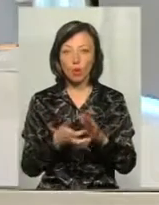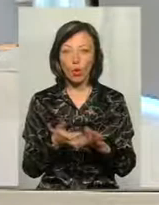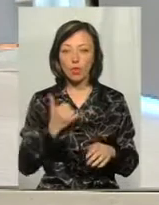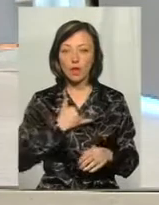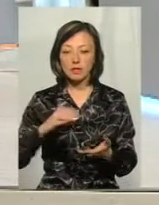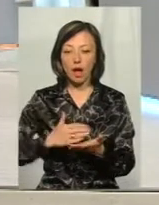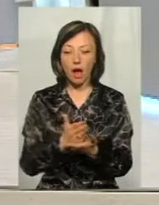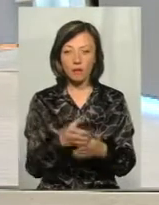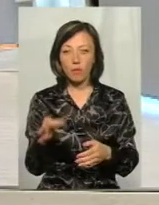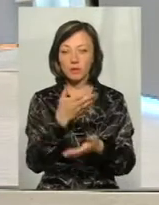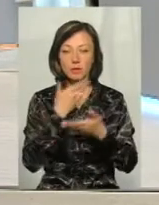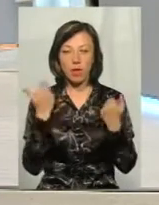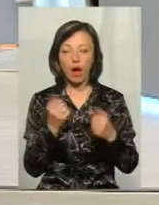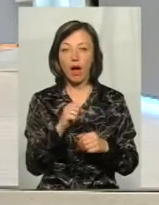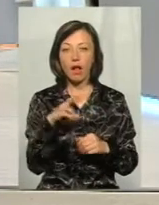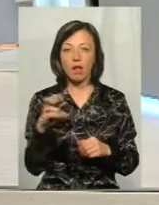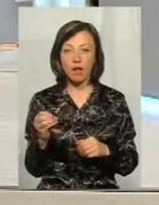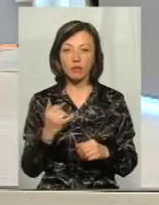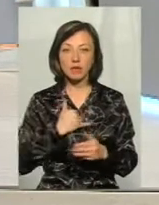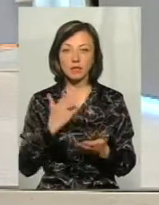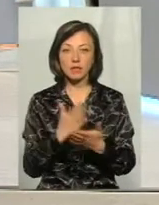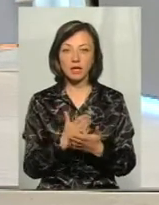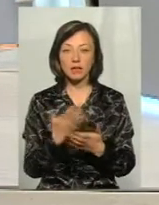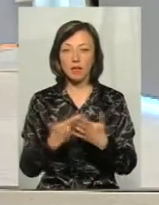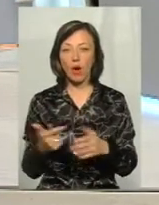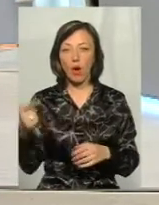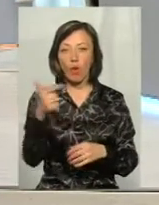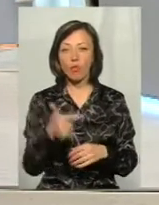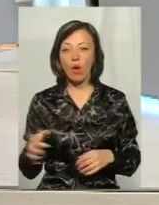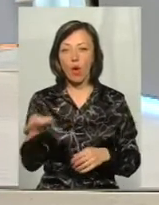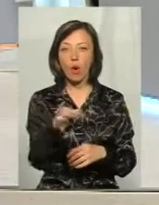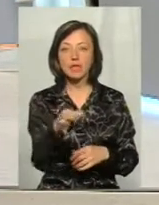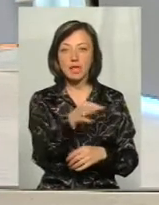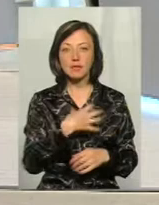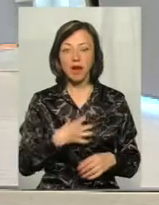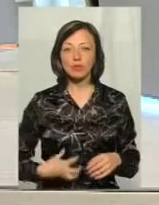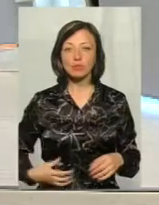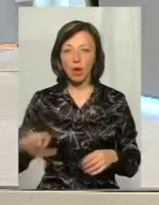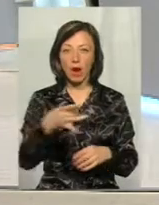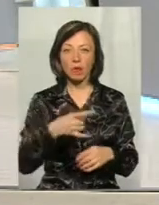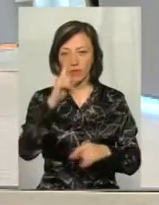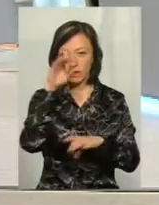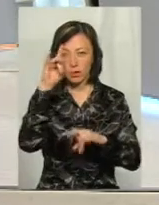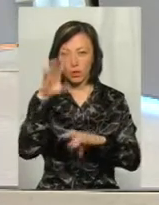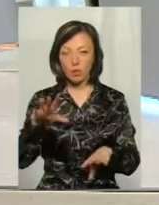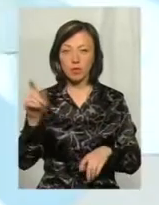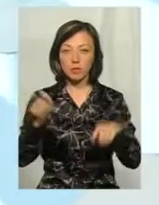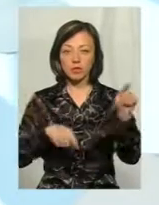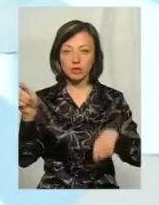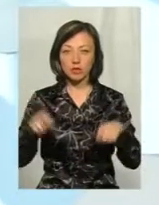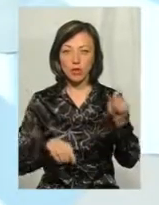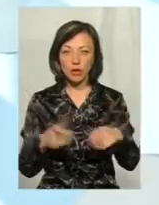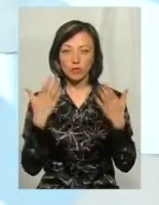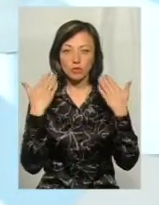не складено. Але, от, скажімо, у нас є такі голубі озера в Славутському районі, всім відомі, куди навіть з Хмельницького багато, і навіть з інших областей